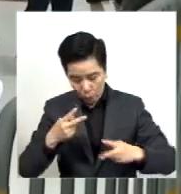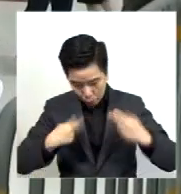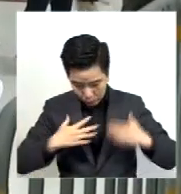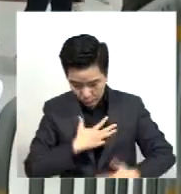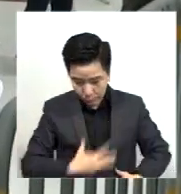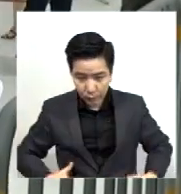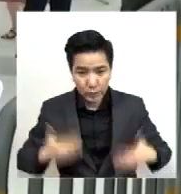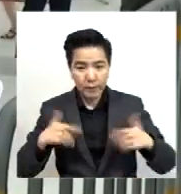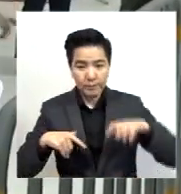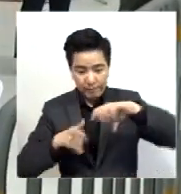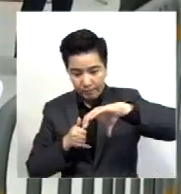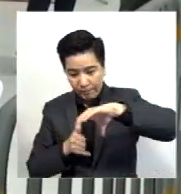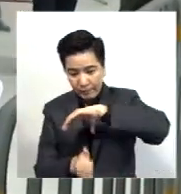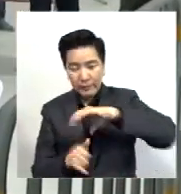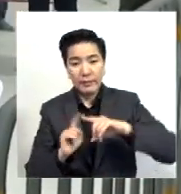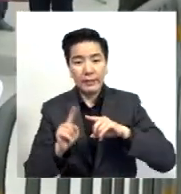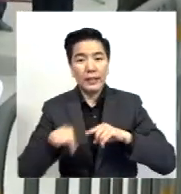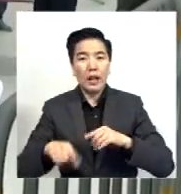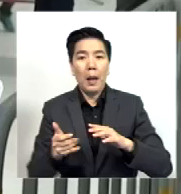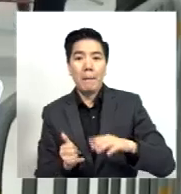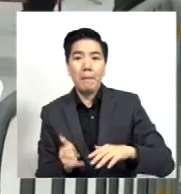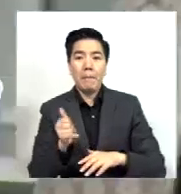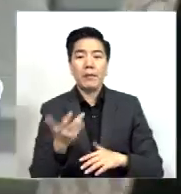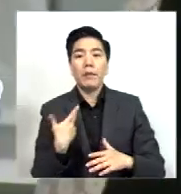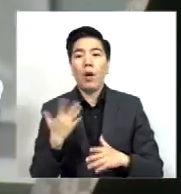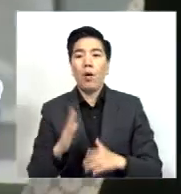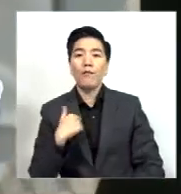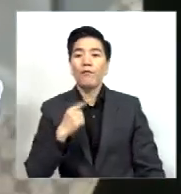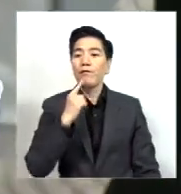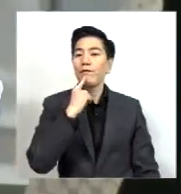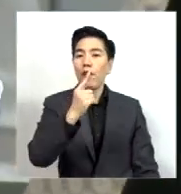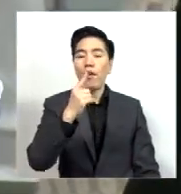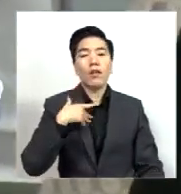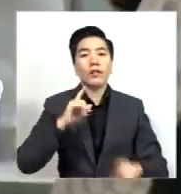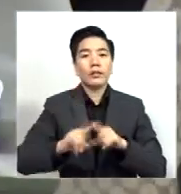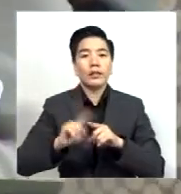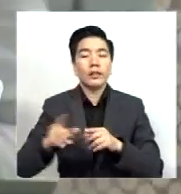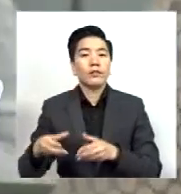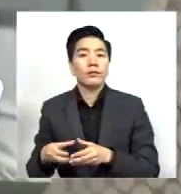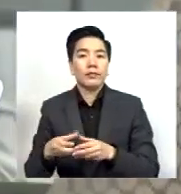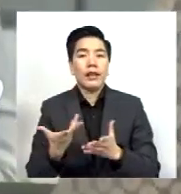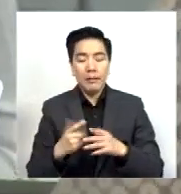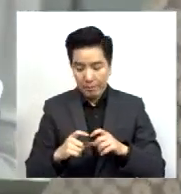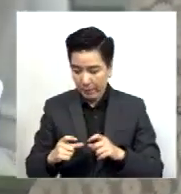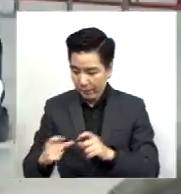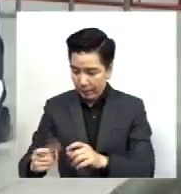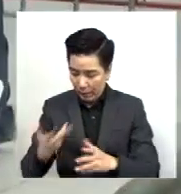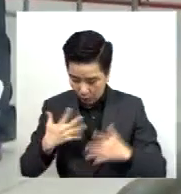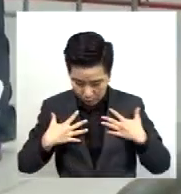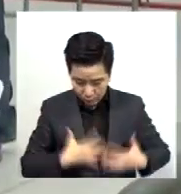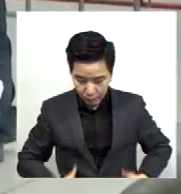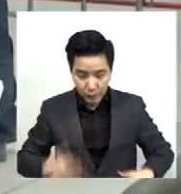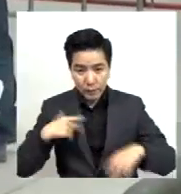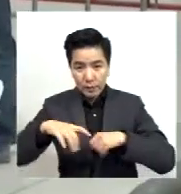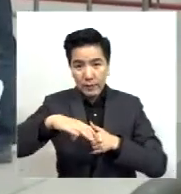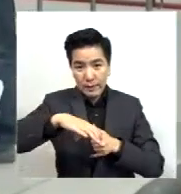ไดทางขึ้นห้องพิจารณาซึ่งก็จะมีตัวแทนผู้ฟ้องคดีและผู้ถูกฟ้องคดีก็จะมีการแลกบัตรและตรวจอาวุธรวมถึงฝ